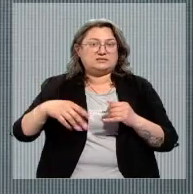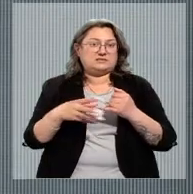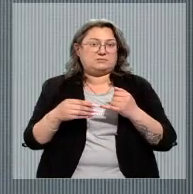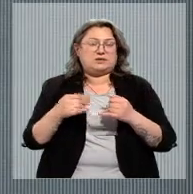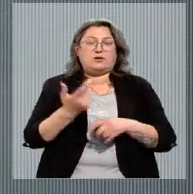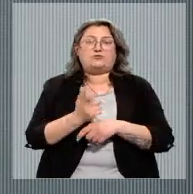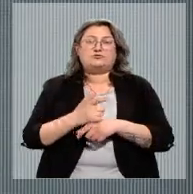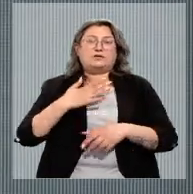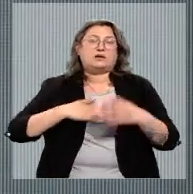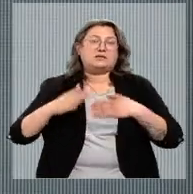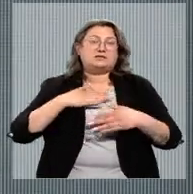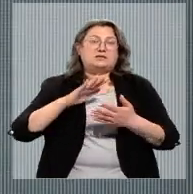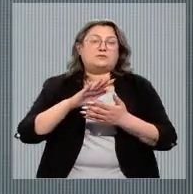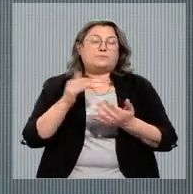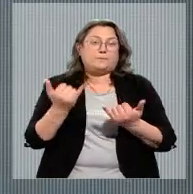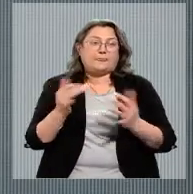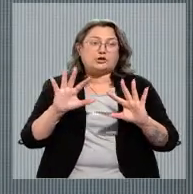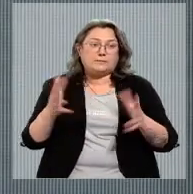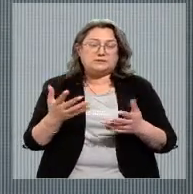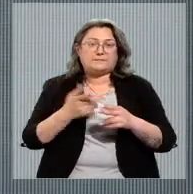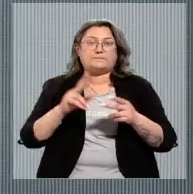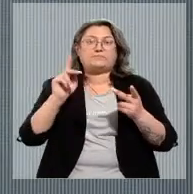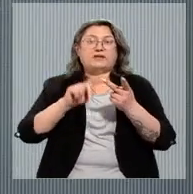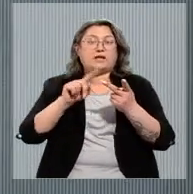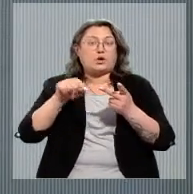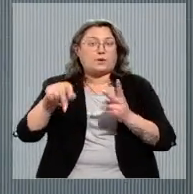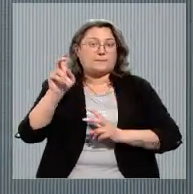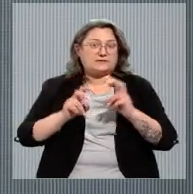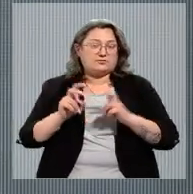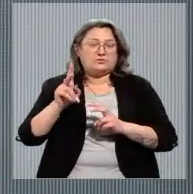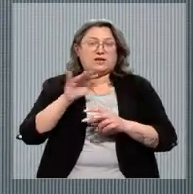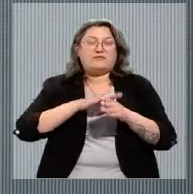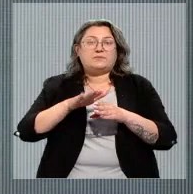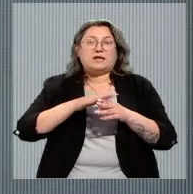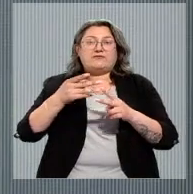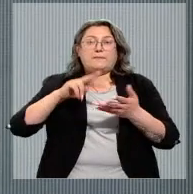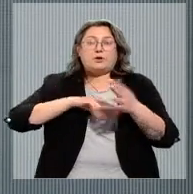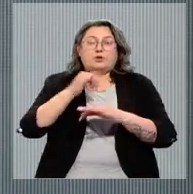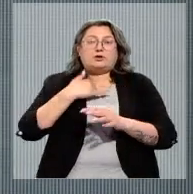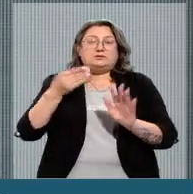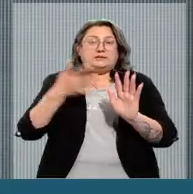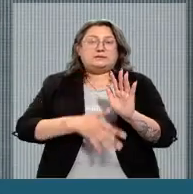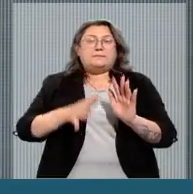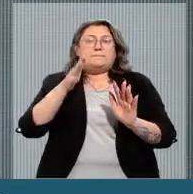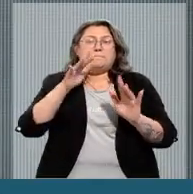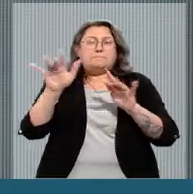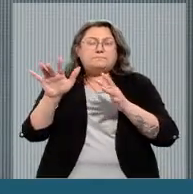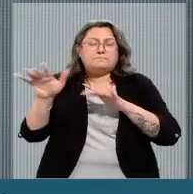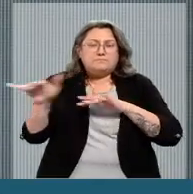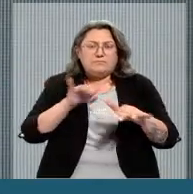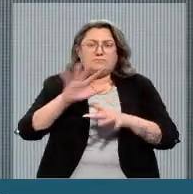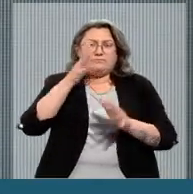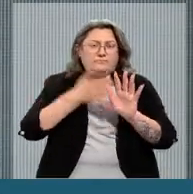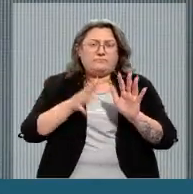орнын іске қосып жатырмыз. Бұл өте қуанышты жағдай. Негізі бұл өндірістің екінші кезеңі болып есептеледі. Осы жобаны жүзеге асыруға 5